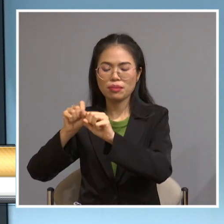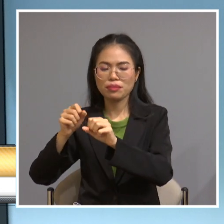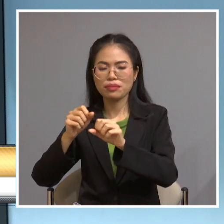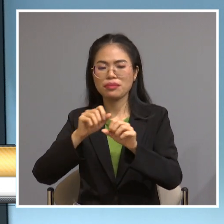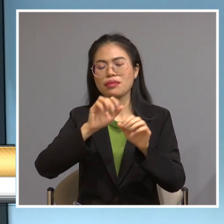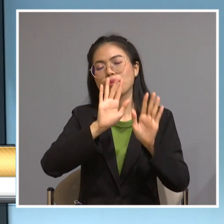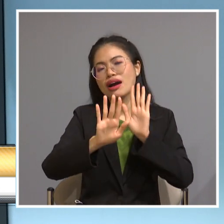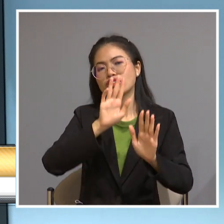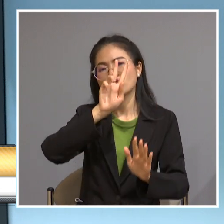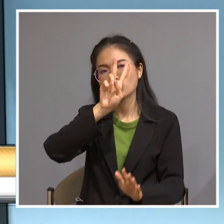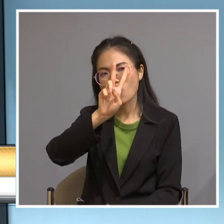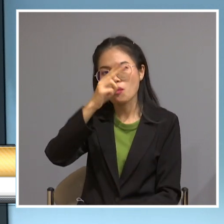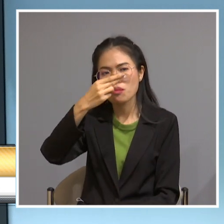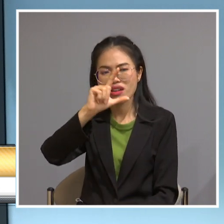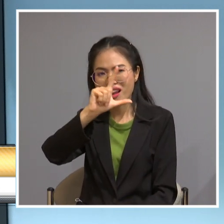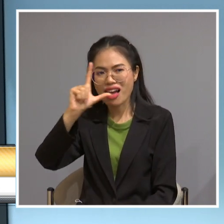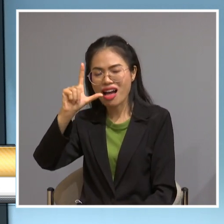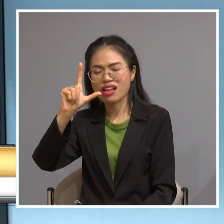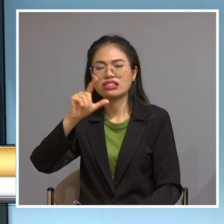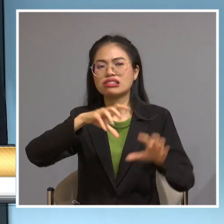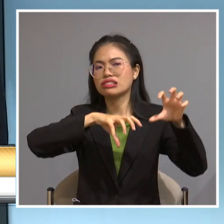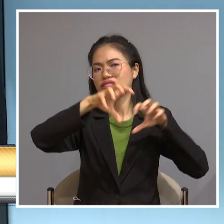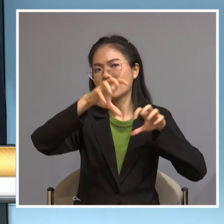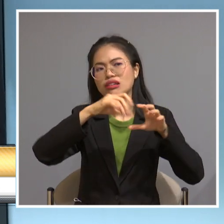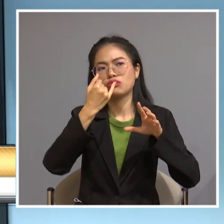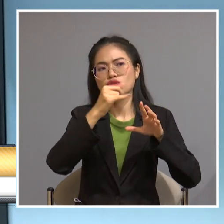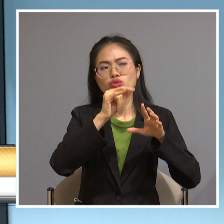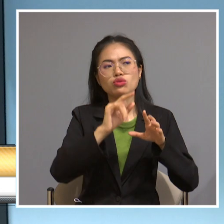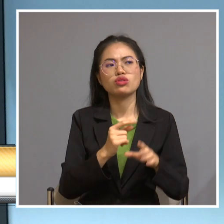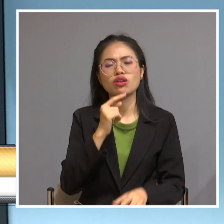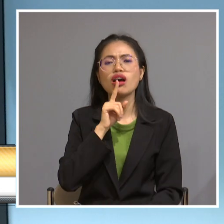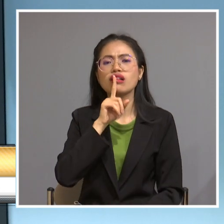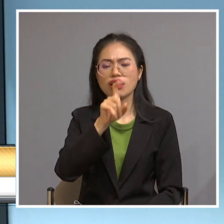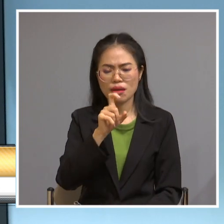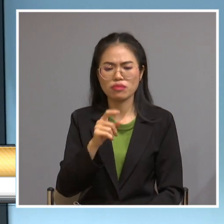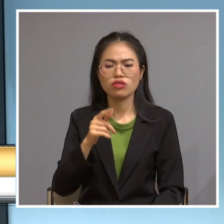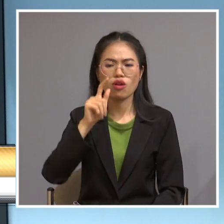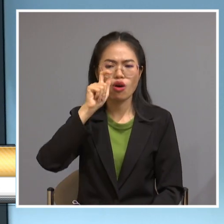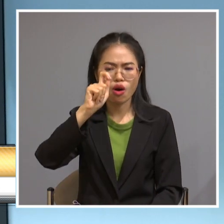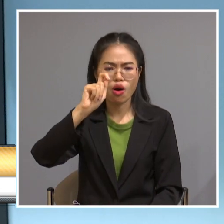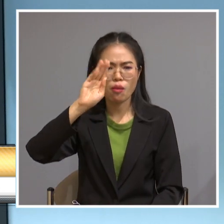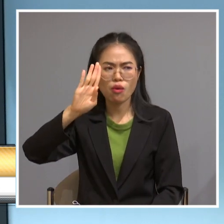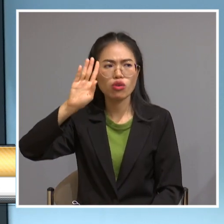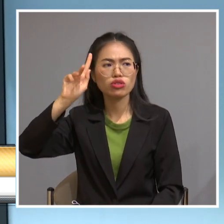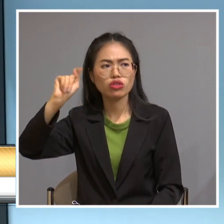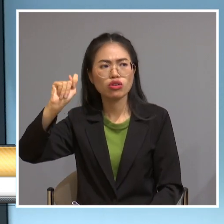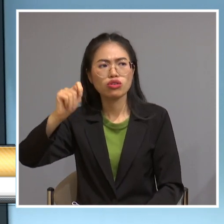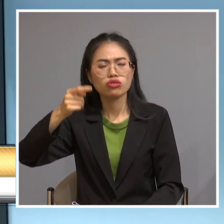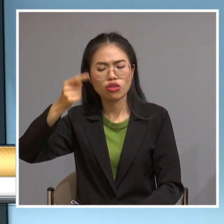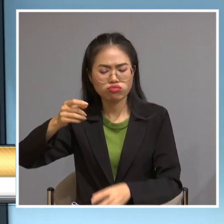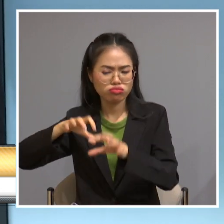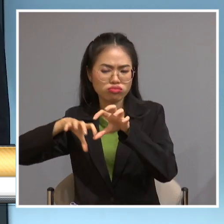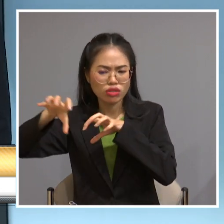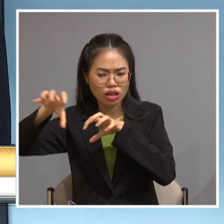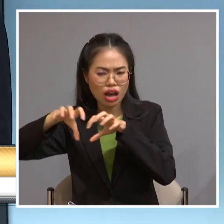บางแงก็ทำไม่ถูกต้อง ใช้ไปสองบืนล้านใครจะตองไปหนาที่ถามนี้ ท้องถินท่จะไปรองยงไง กตองทองทินที่อื่